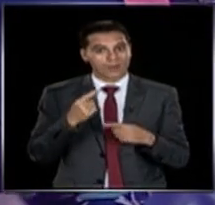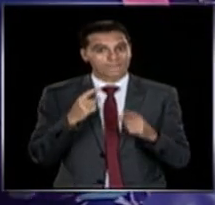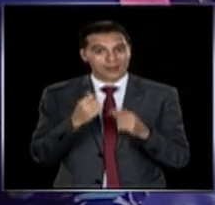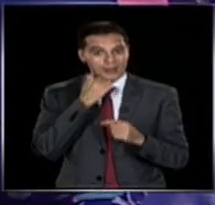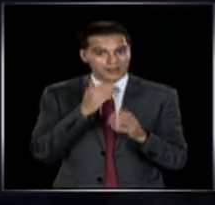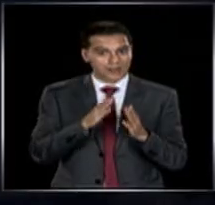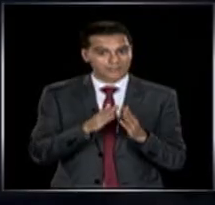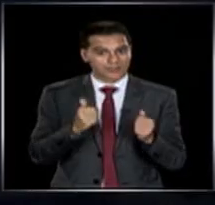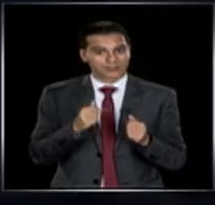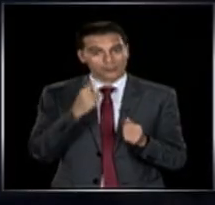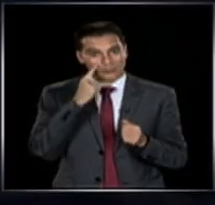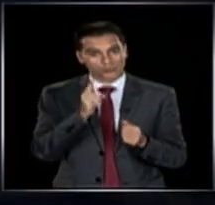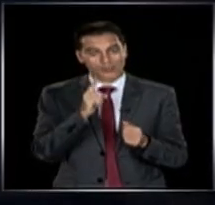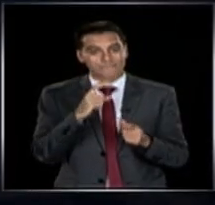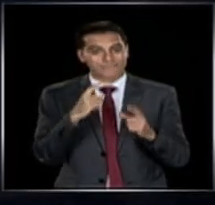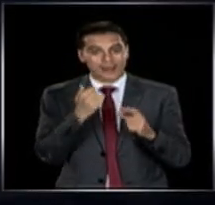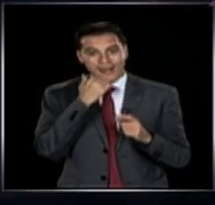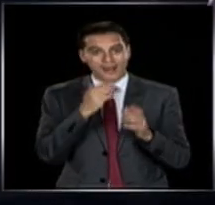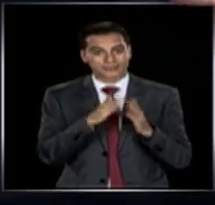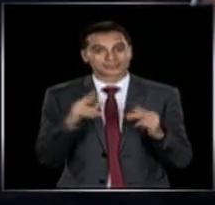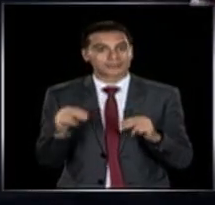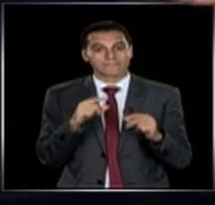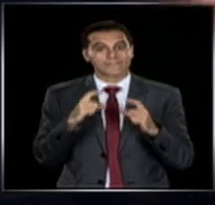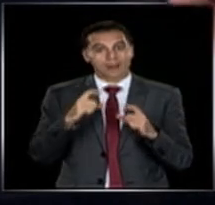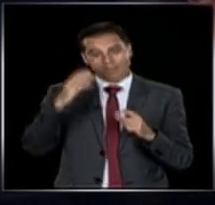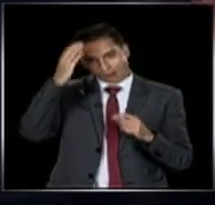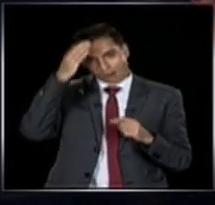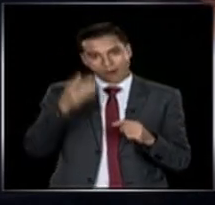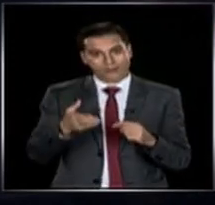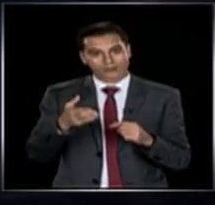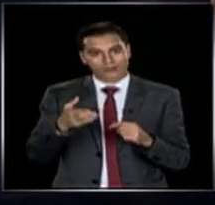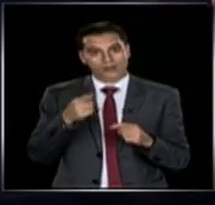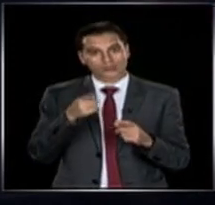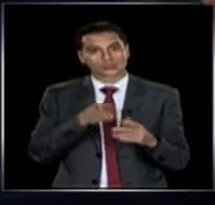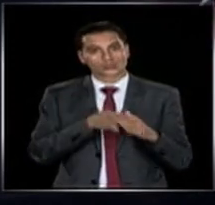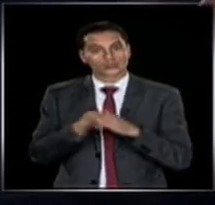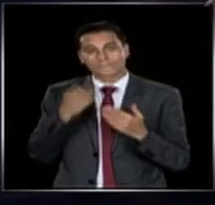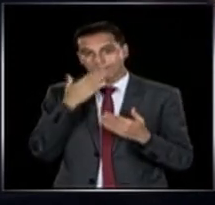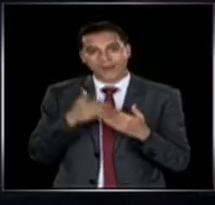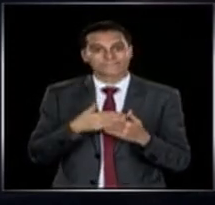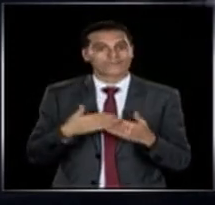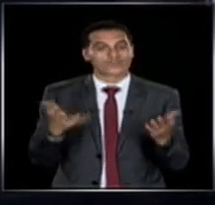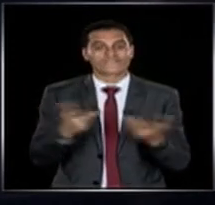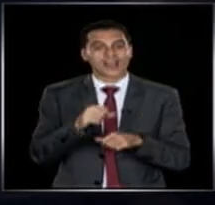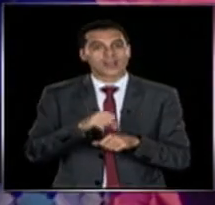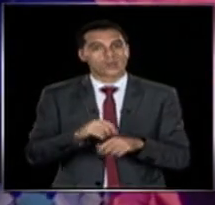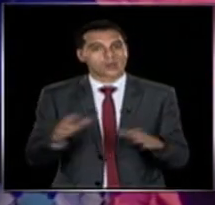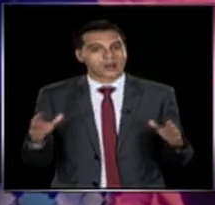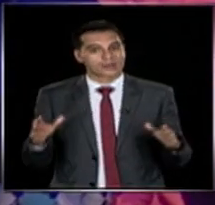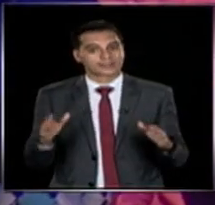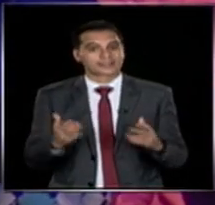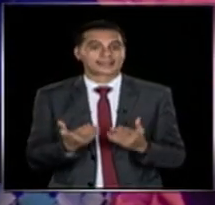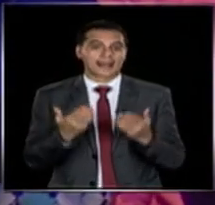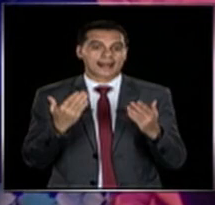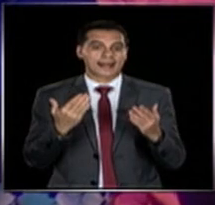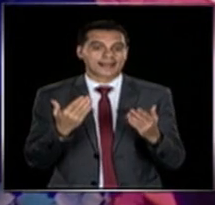المصري؟ بص البنك الأهلي المصري زي برنامج العبقرة كده، زي الاستوديو بتاعنا، بابه مفتوح ليك يا احمد يا طارق في اي وقت.